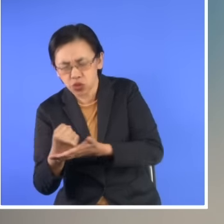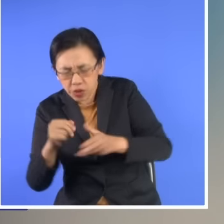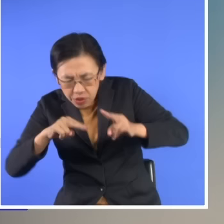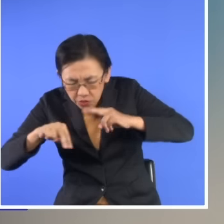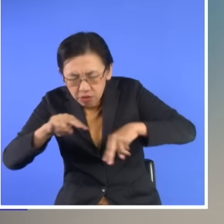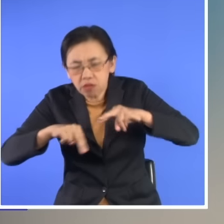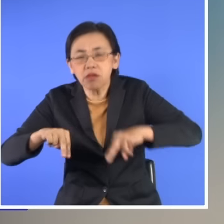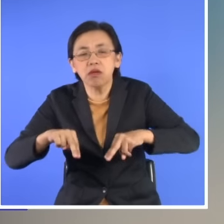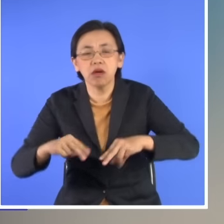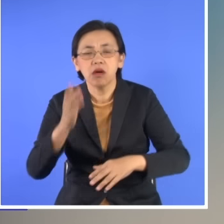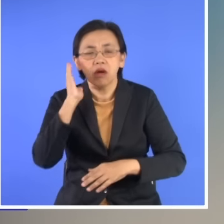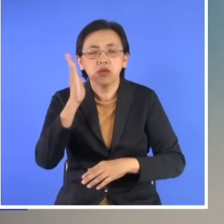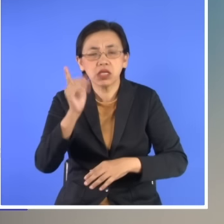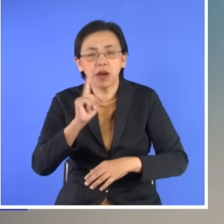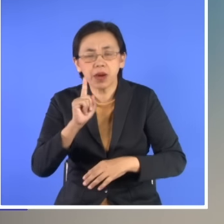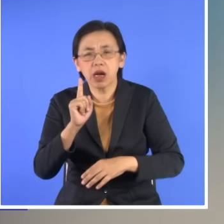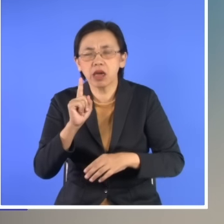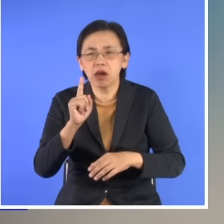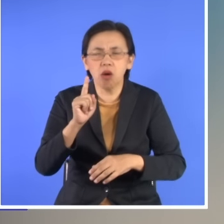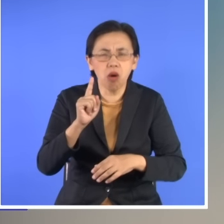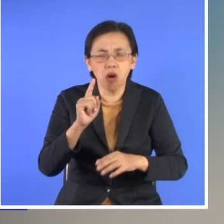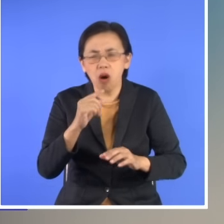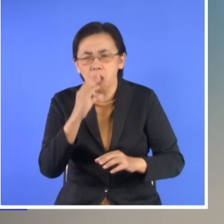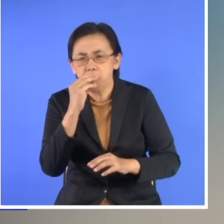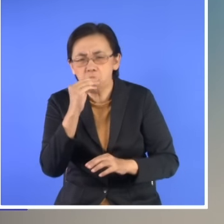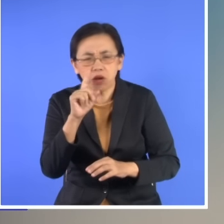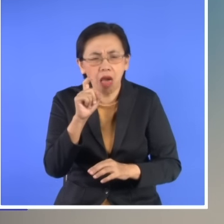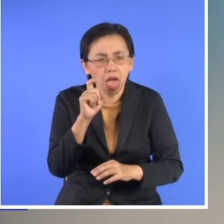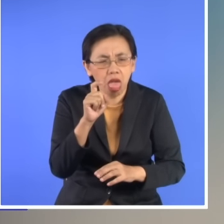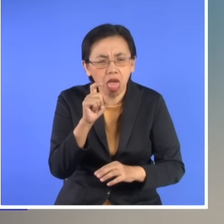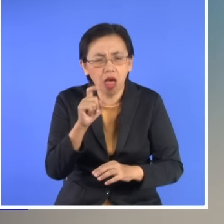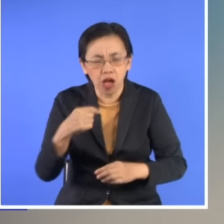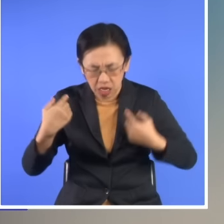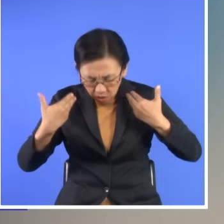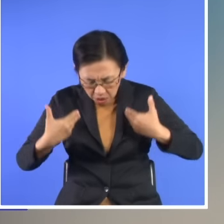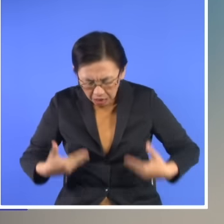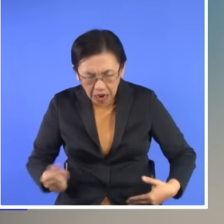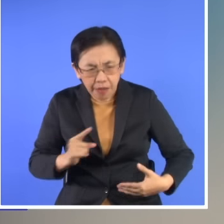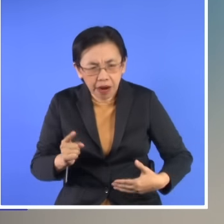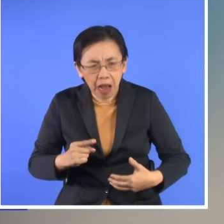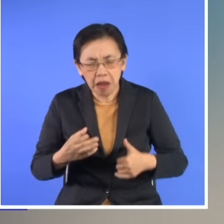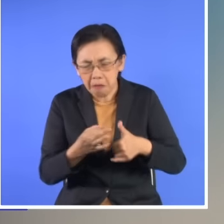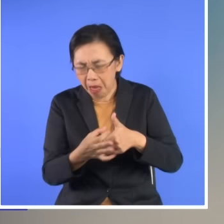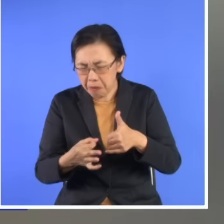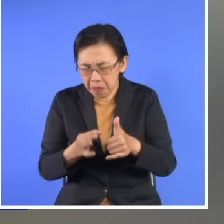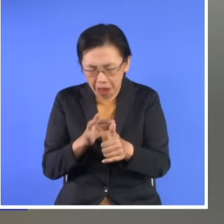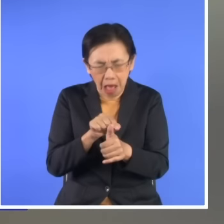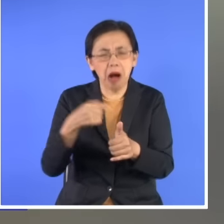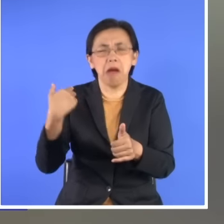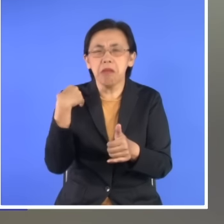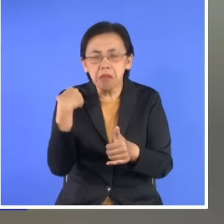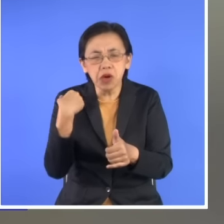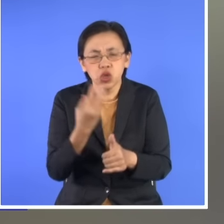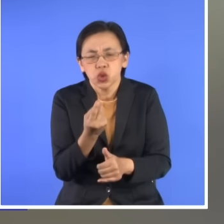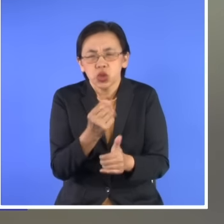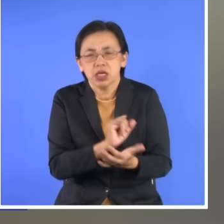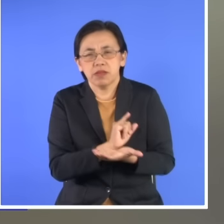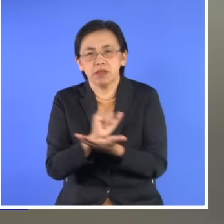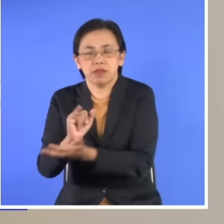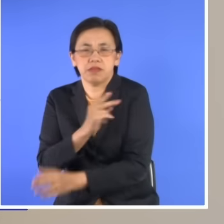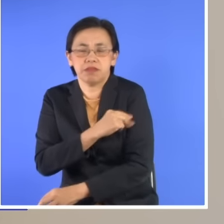นะยังอยู่ในสภาพที่งงๆอยู่นะครับยังพูดไม่ได้แต่ว่าตามร่างกายมีร่องรอยถูกทำร้ายหลายแห่งเขาก็เลยรีบนำนำตัวส่งโรง